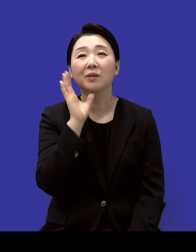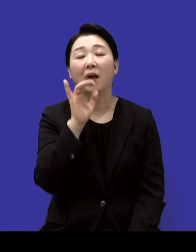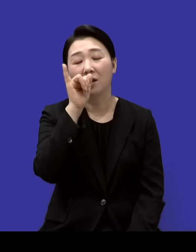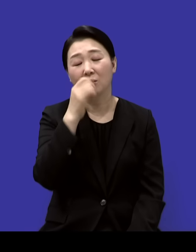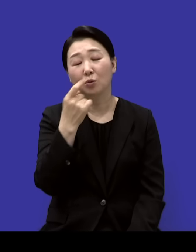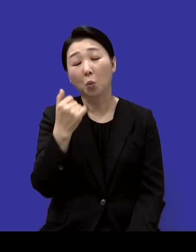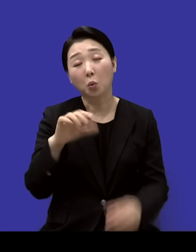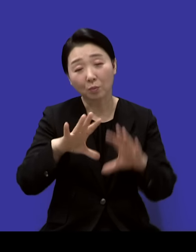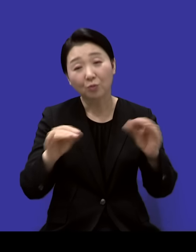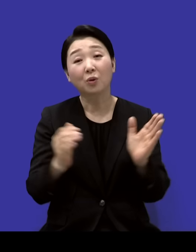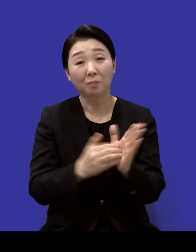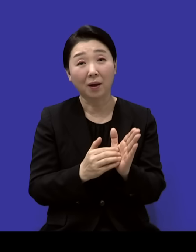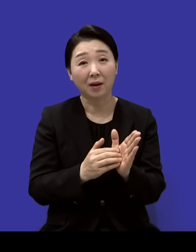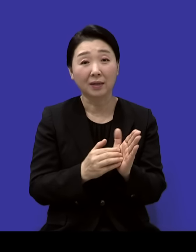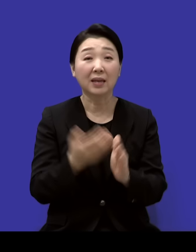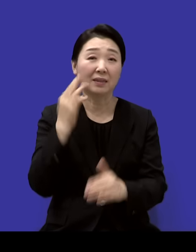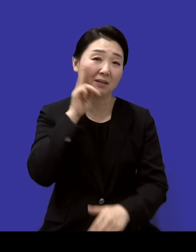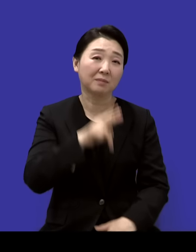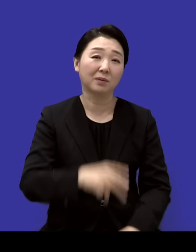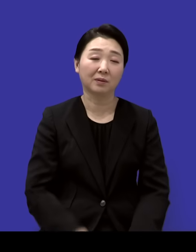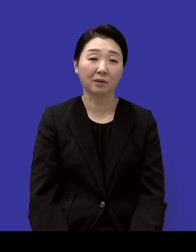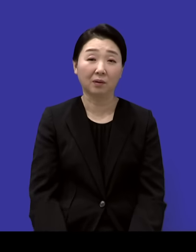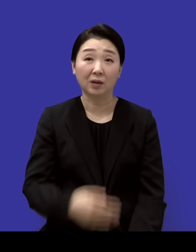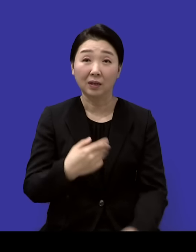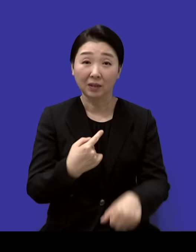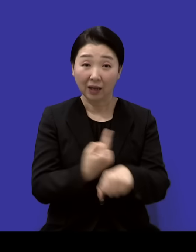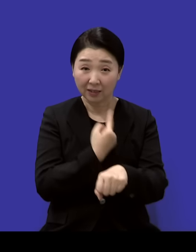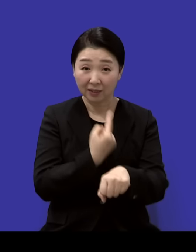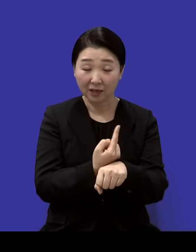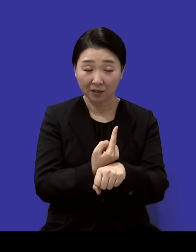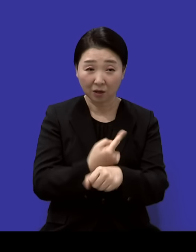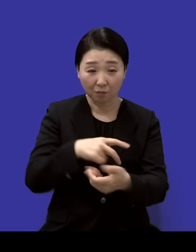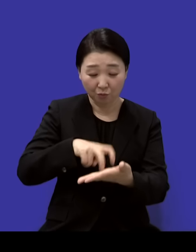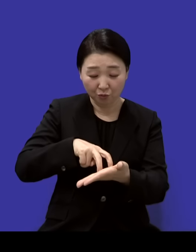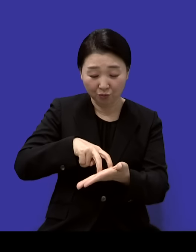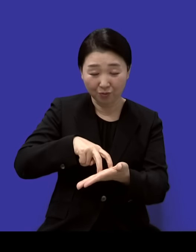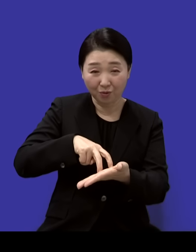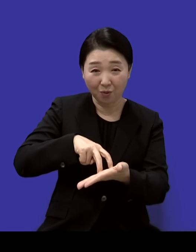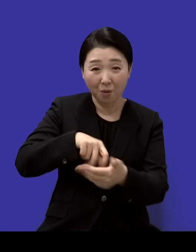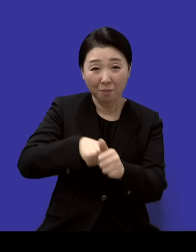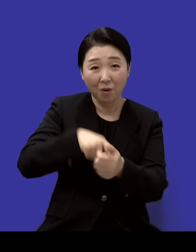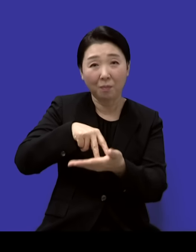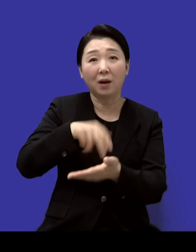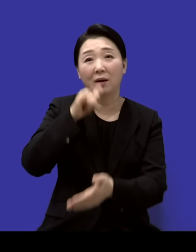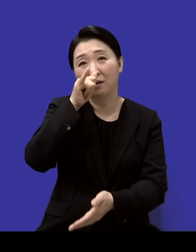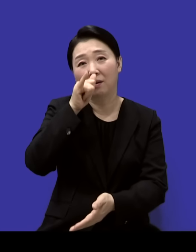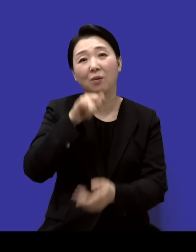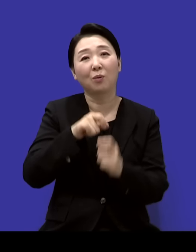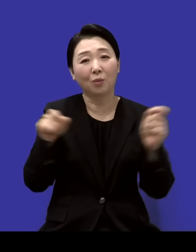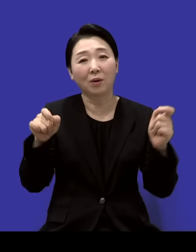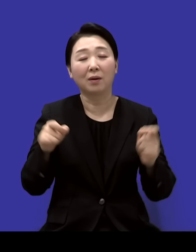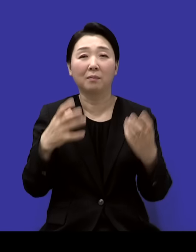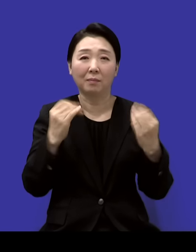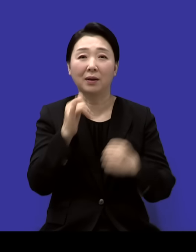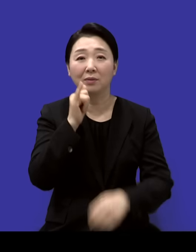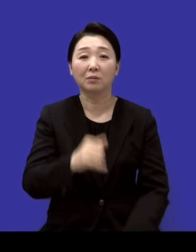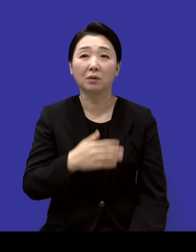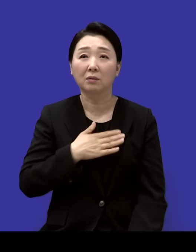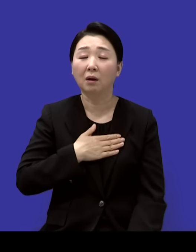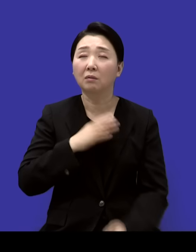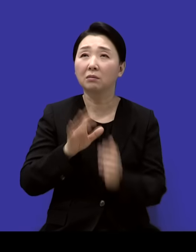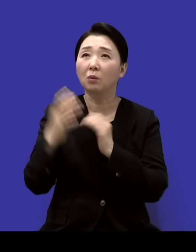정말 심했어서 뭐 예를 들면 제가 뭐 1시간 이상 무릎 꿇고 벌을 섰다 네. 그랬던 기억이 되게 많은데 커서 생각해보니까 나 그때 왜